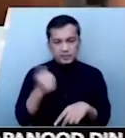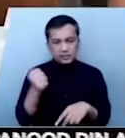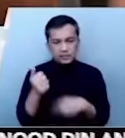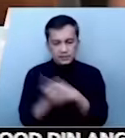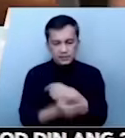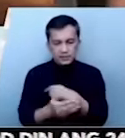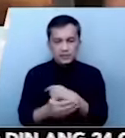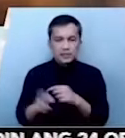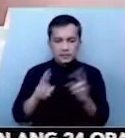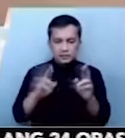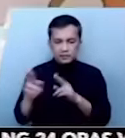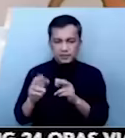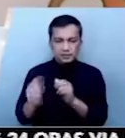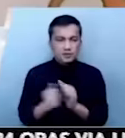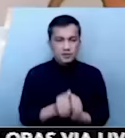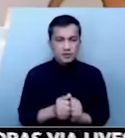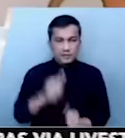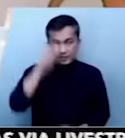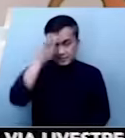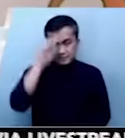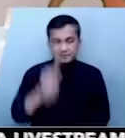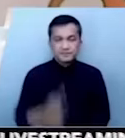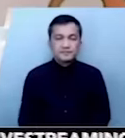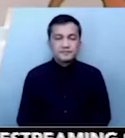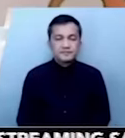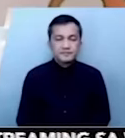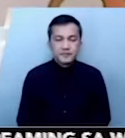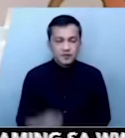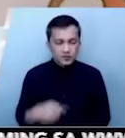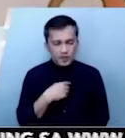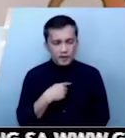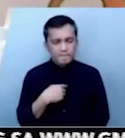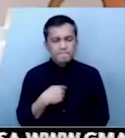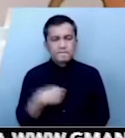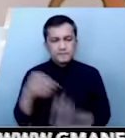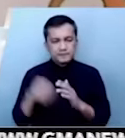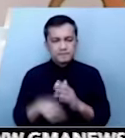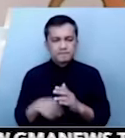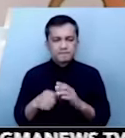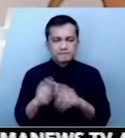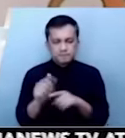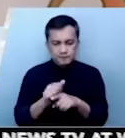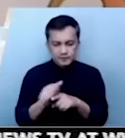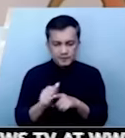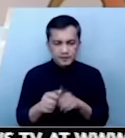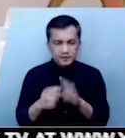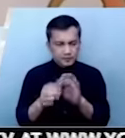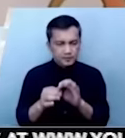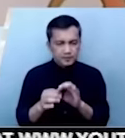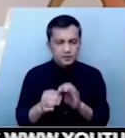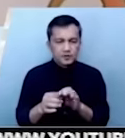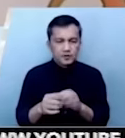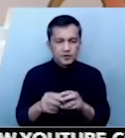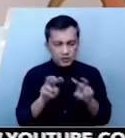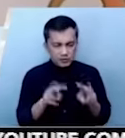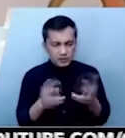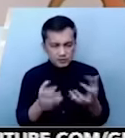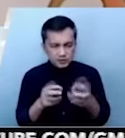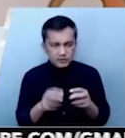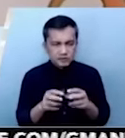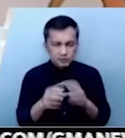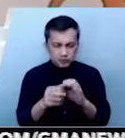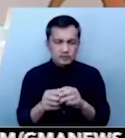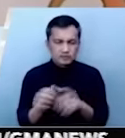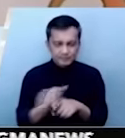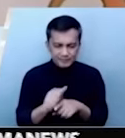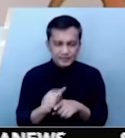makiisa ang India. We have an extensive training cooperation. We would like to see joint exercises between